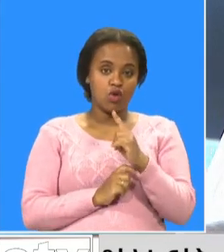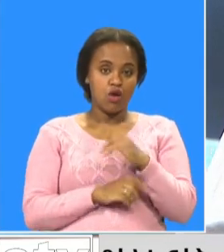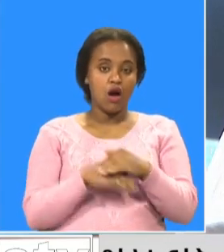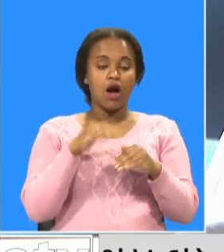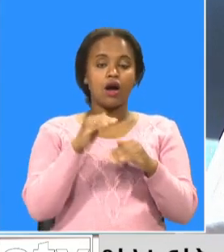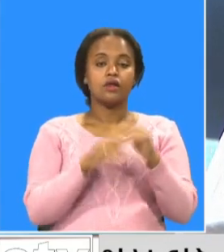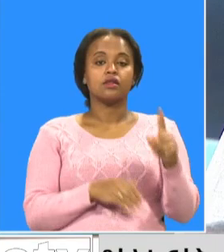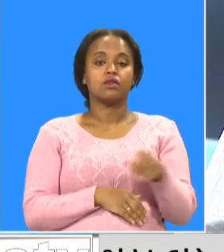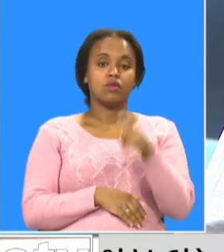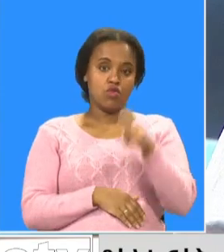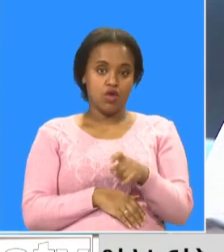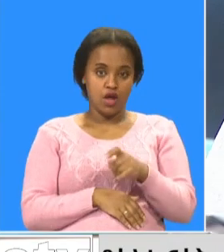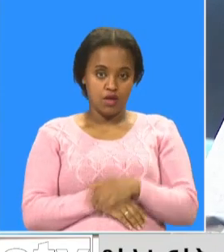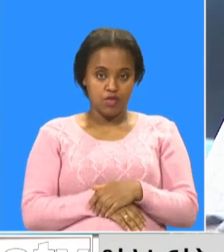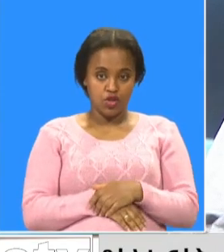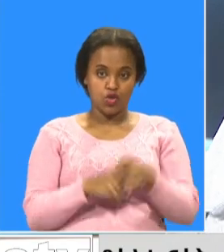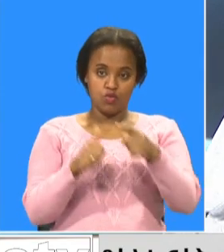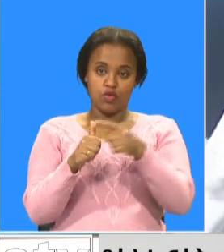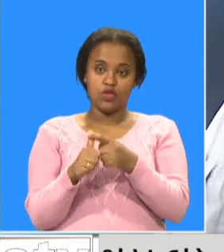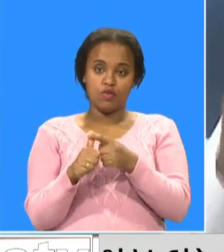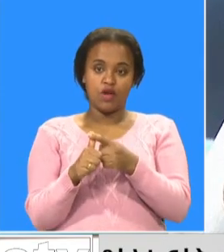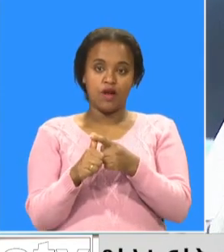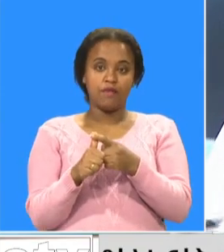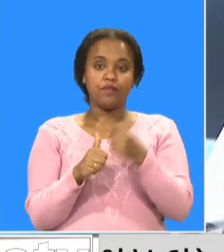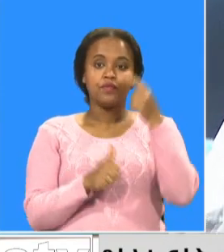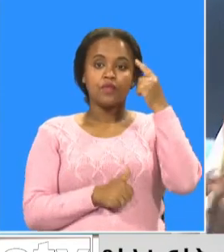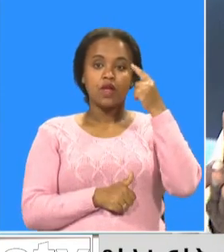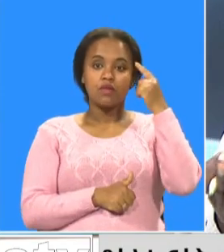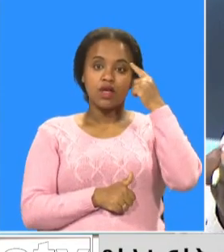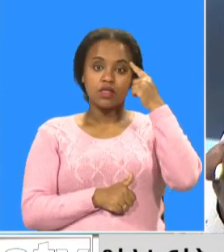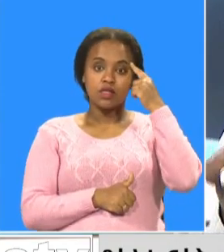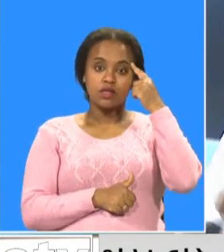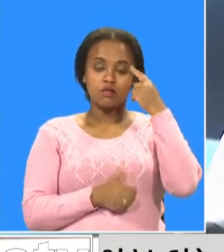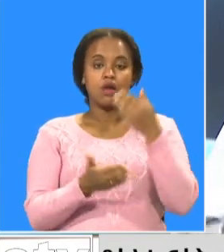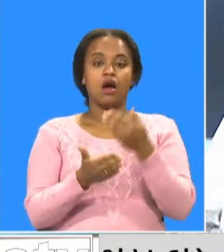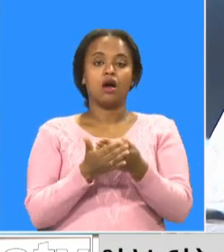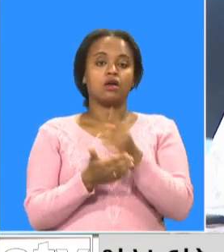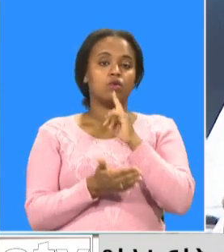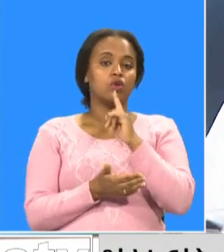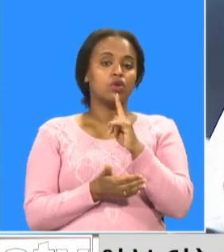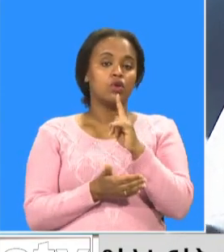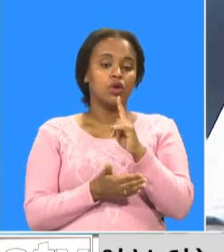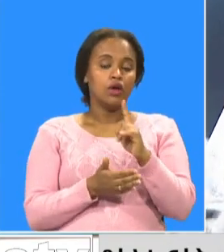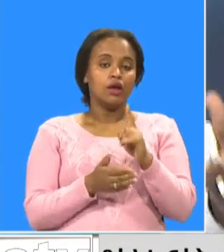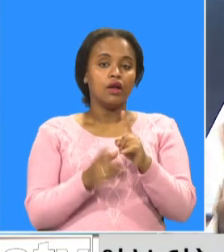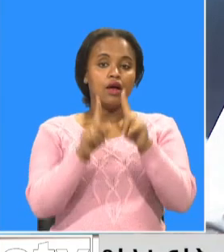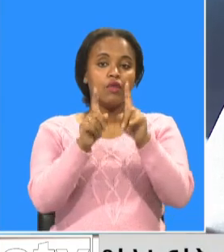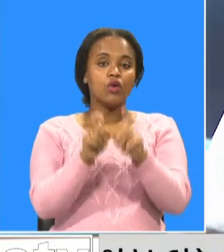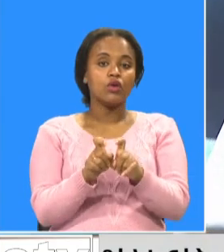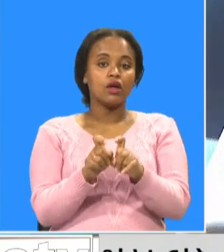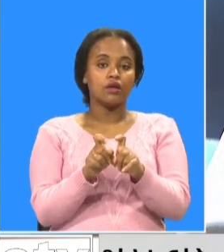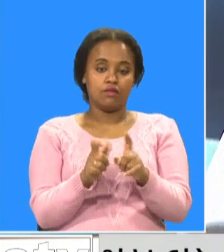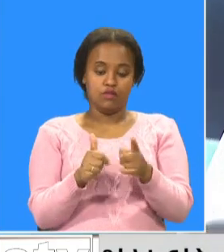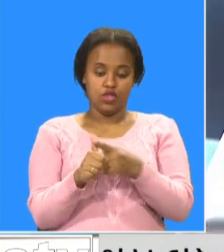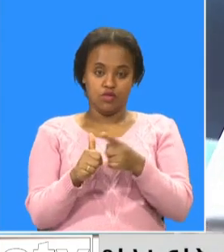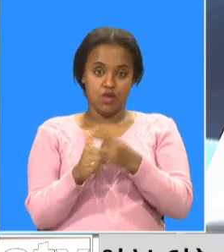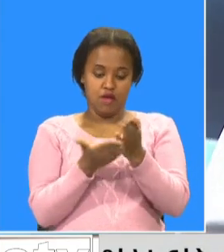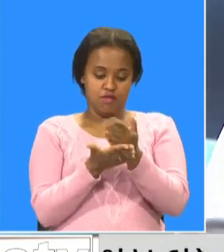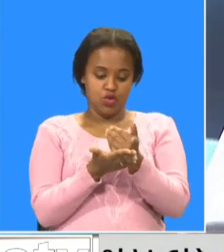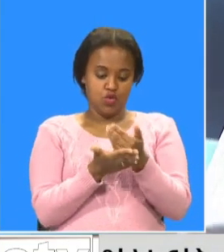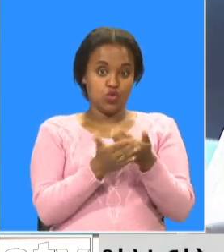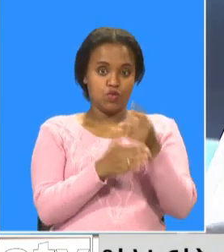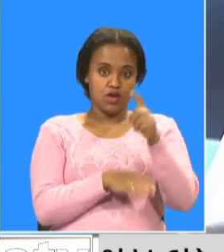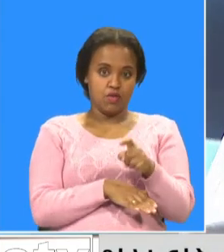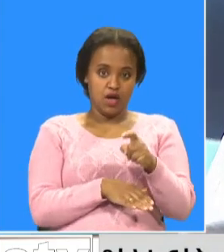መሆን አለባቸው? መጀመሪያ የሚያሳስብ አቅርቦት ነው። ለመቆጣጠር መጀመሪያ ምርቶቹ ማቅረብ አለባቸው።